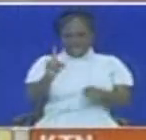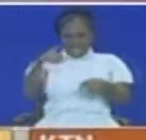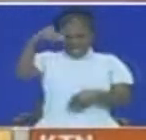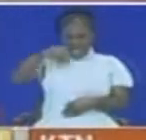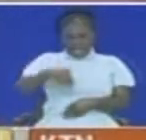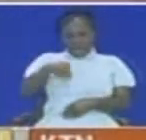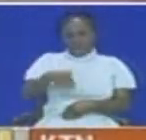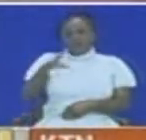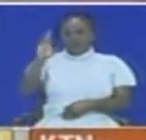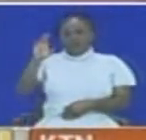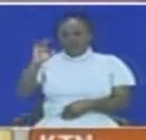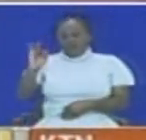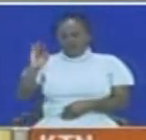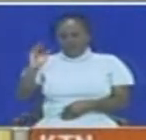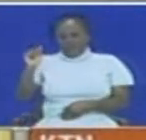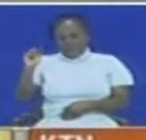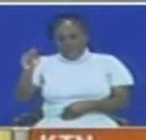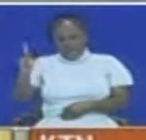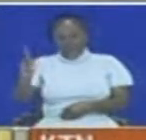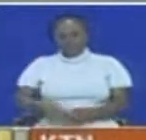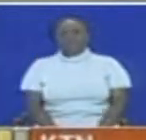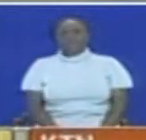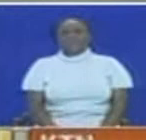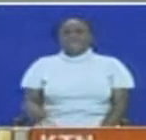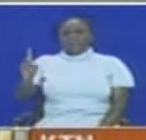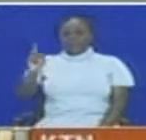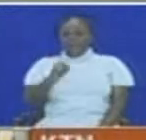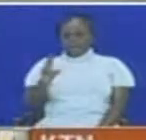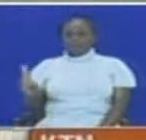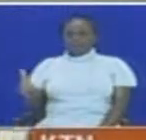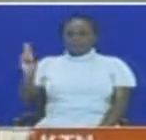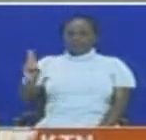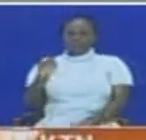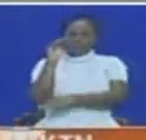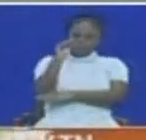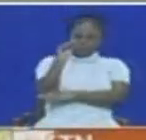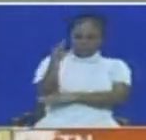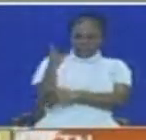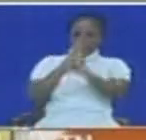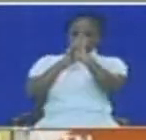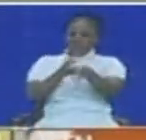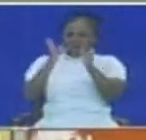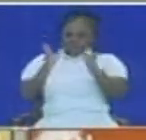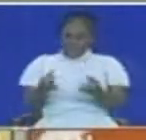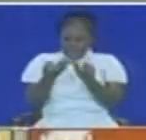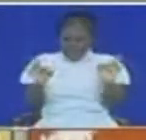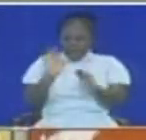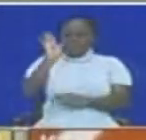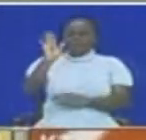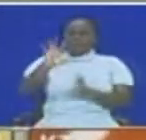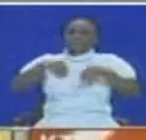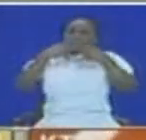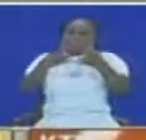Otieno, KTN Leo. Rais Uhuru Kenyatta ametoa wito kwa wanahabari kutumia uhuru walionao kutoa